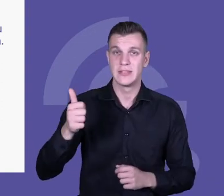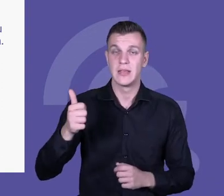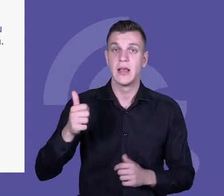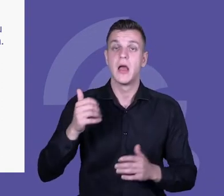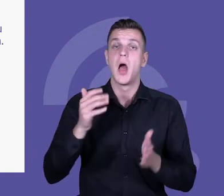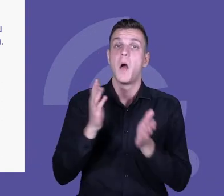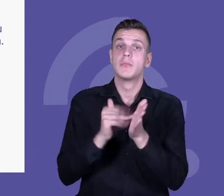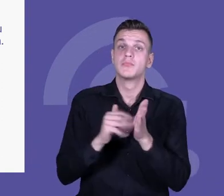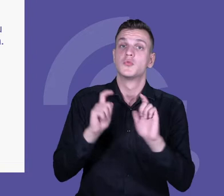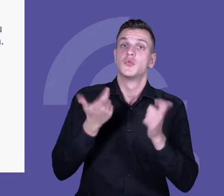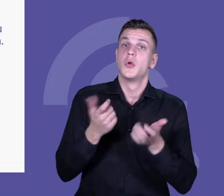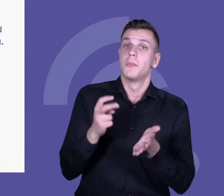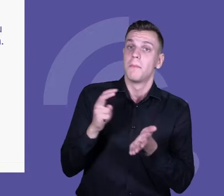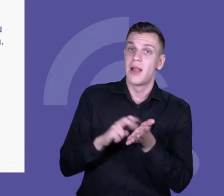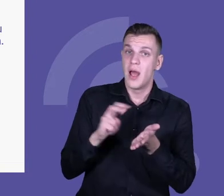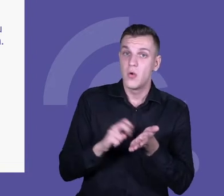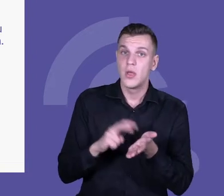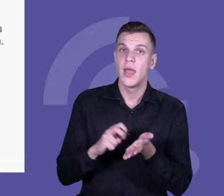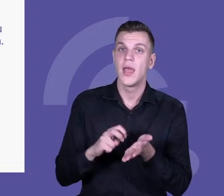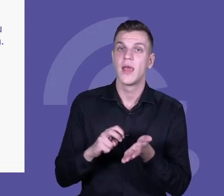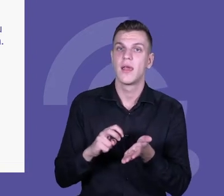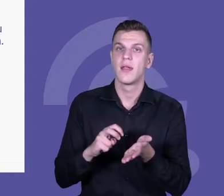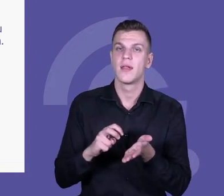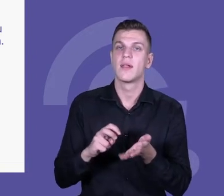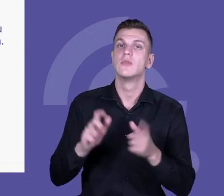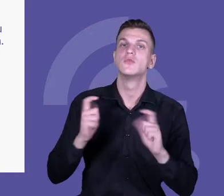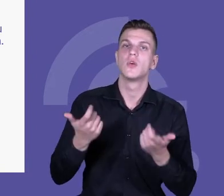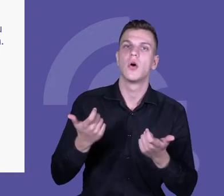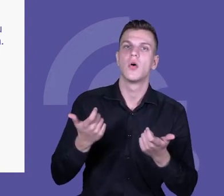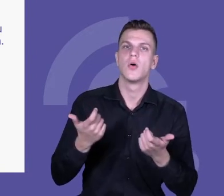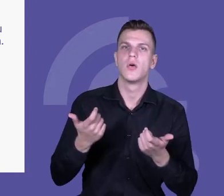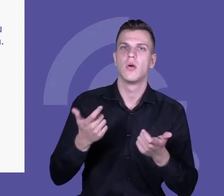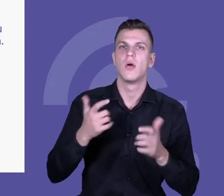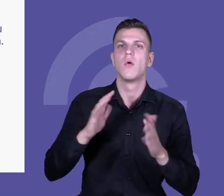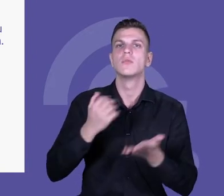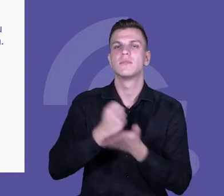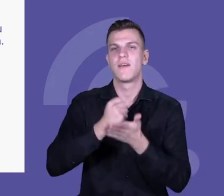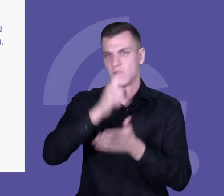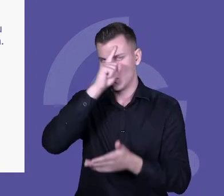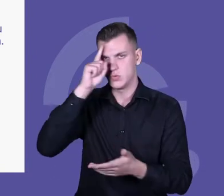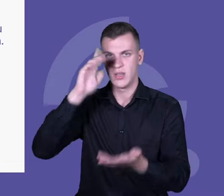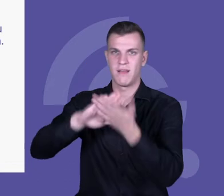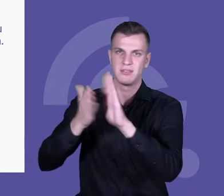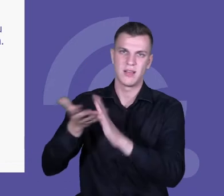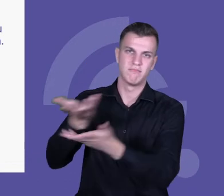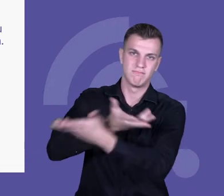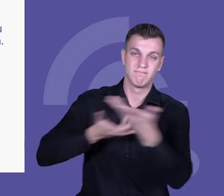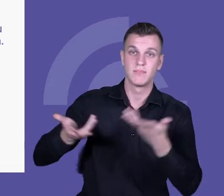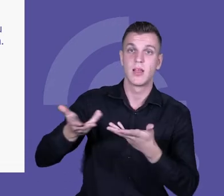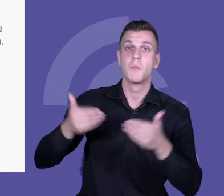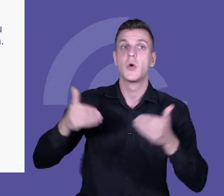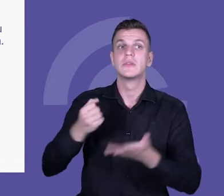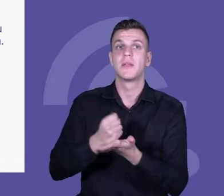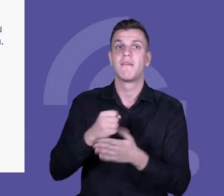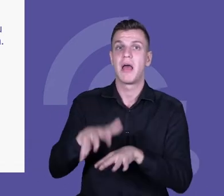brakuje, to pewnie takiego komponentu silniejszego kompetencji związanych z relacjami międzyludzkimi. Tutaj stawiamy taką hipotezę, że być może empatia to